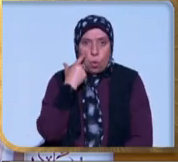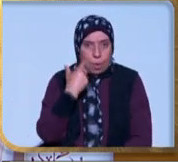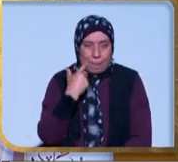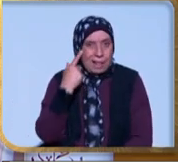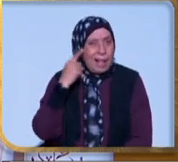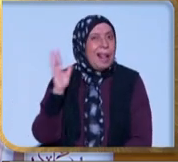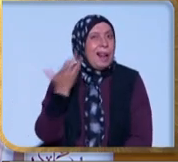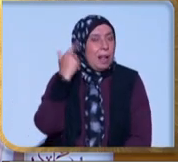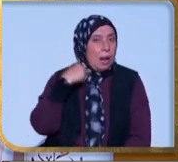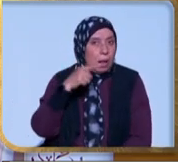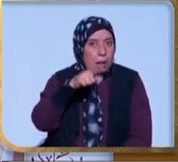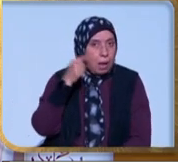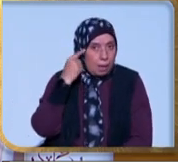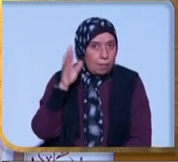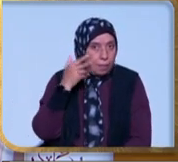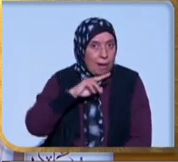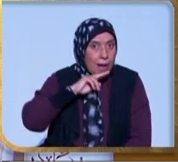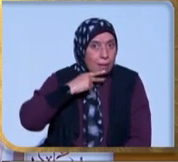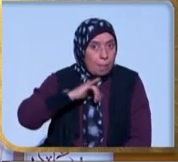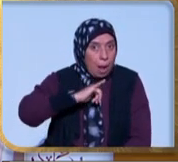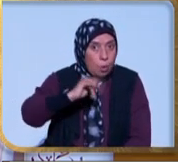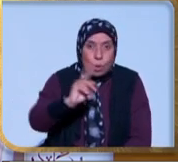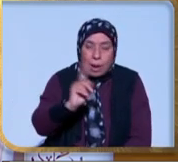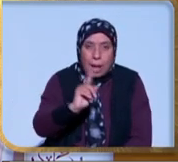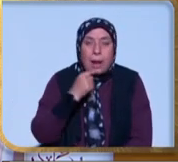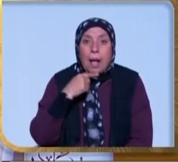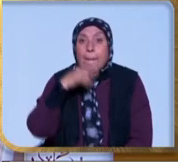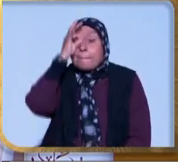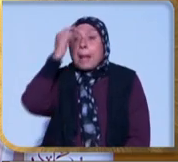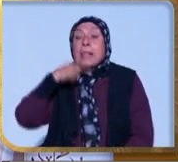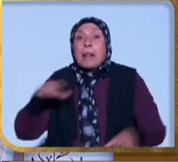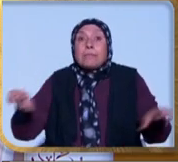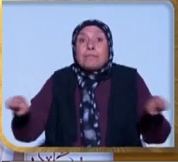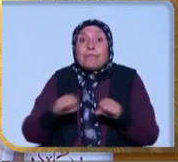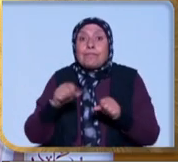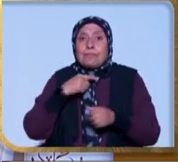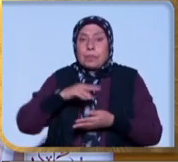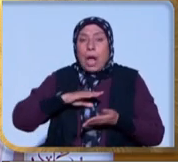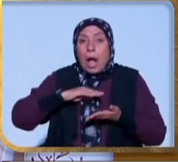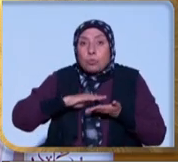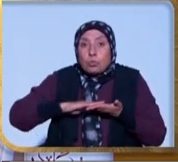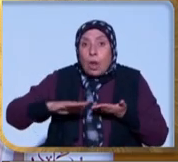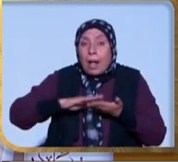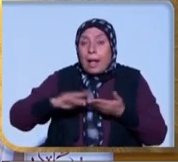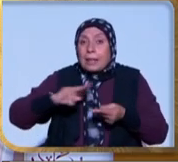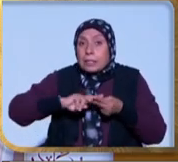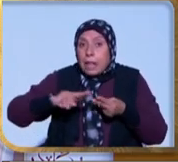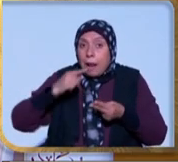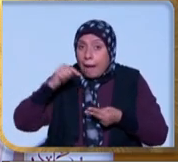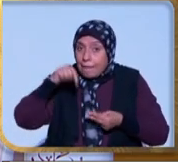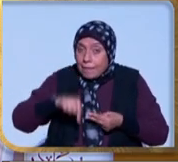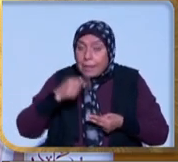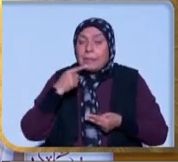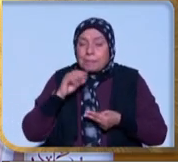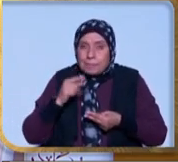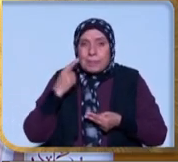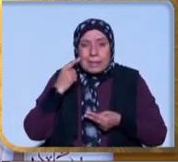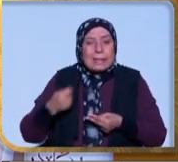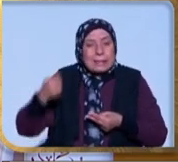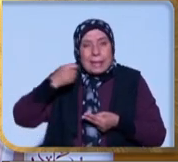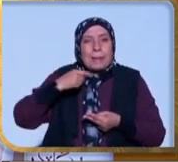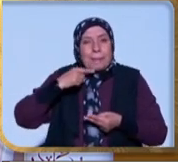أنا مثلا ده ابنه وده أبوه وأمه وأنا عايز أصلح ما بينهم، فتزيت شوية كده في الأمور بحيث أن أنا أحاول